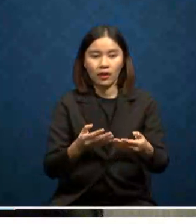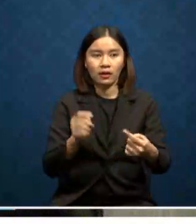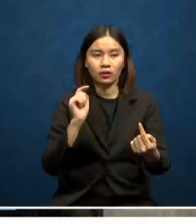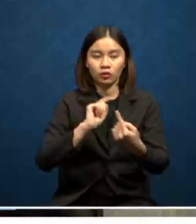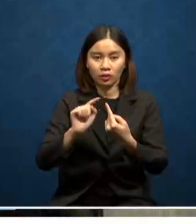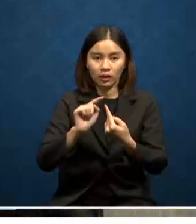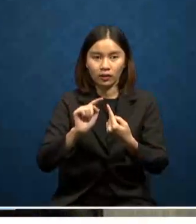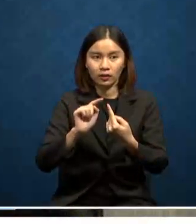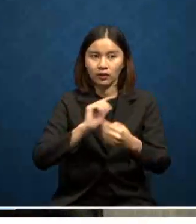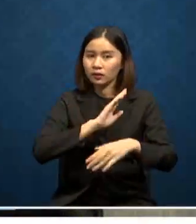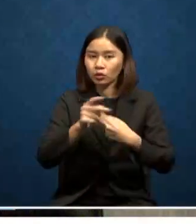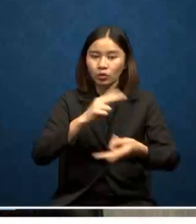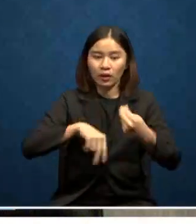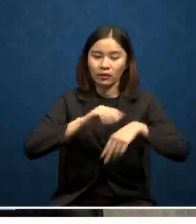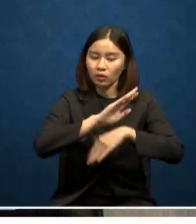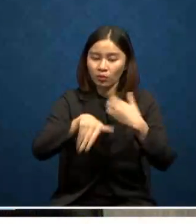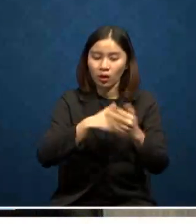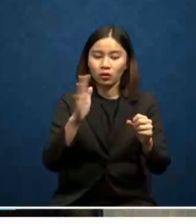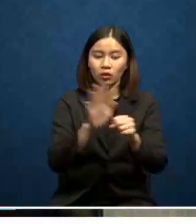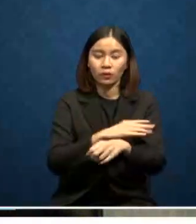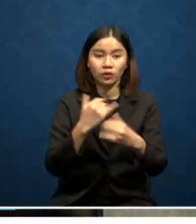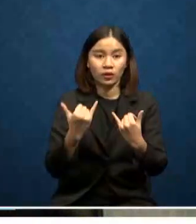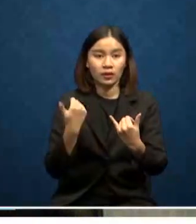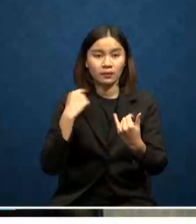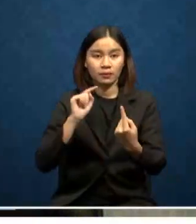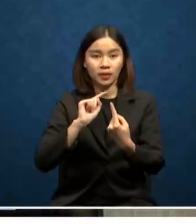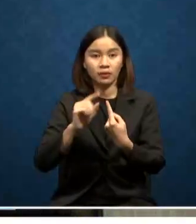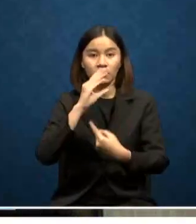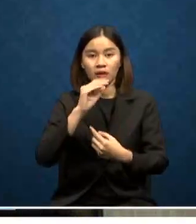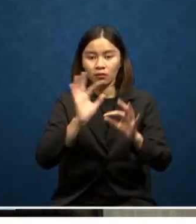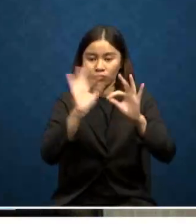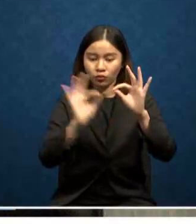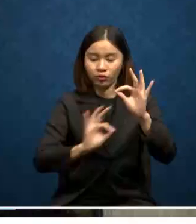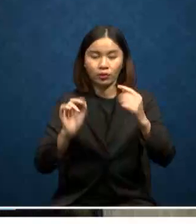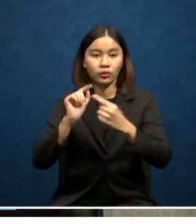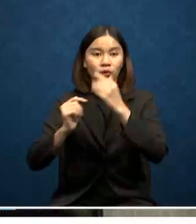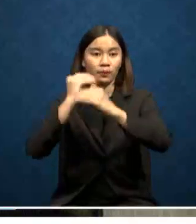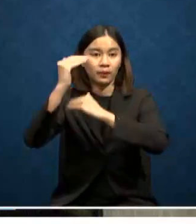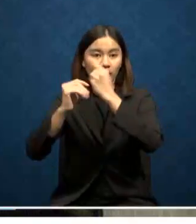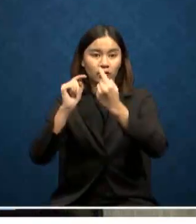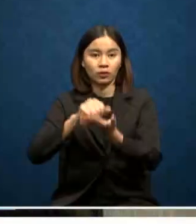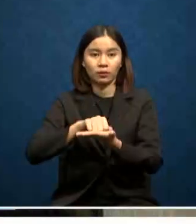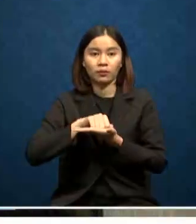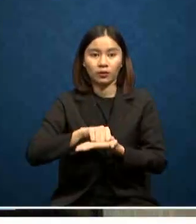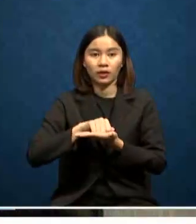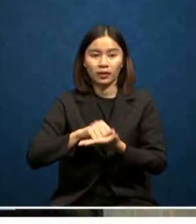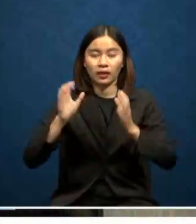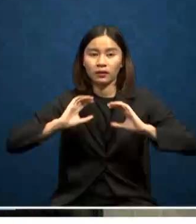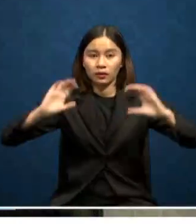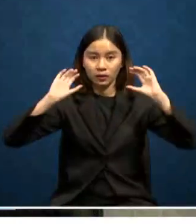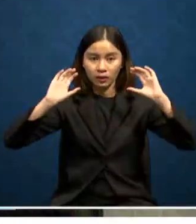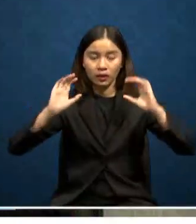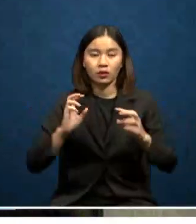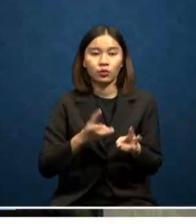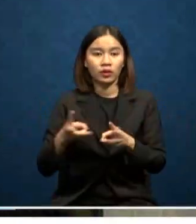ไปเกือบซะทั้งหมดเพราะในนี้มีพาดพิงไปถึงว่าเรื่องพัฒนาการให้บริการภาครัฐโด